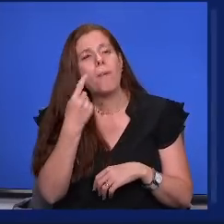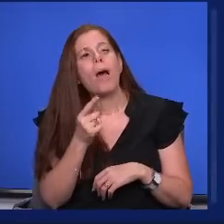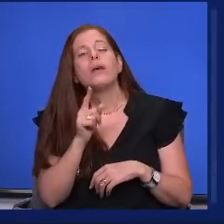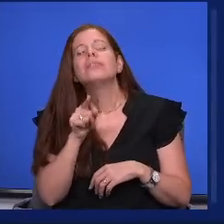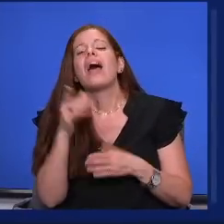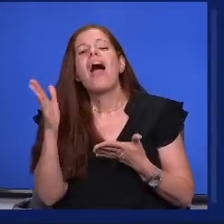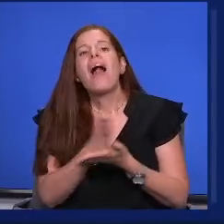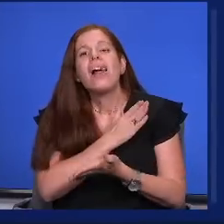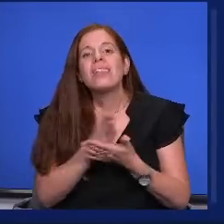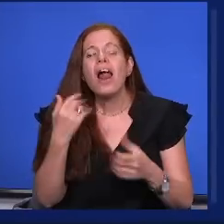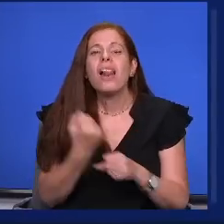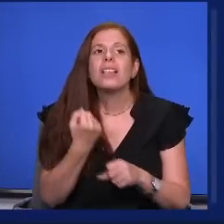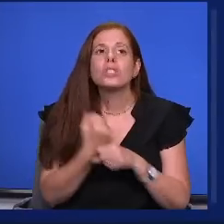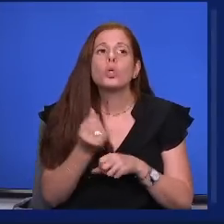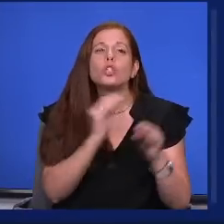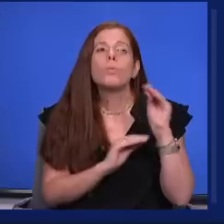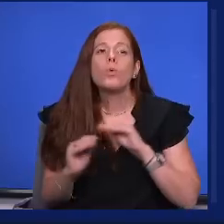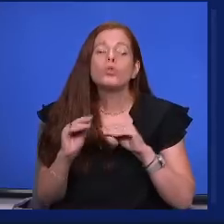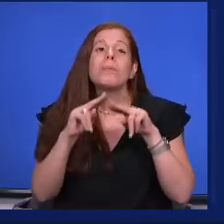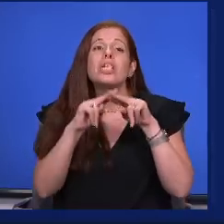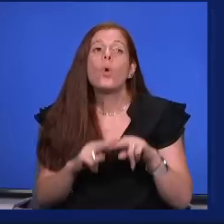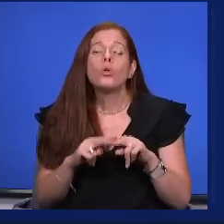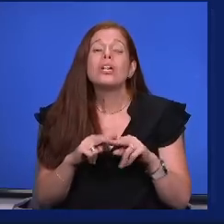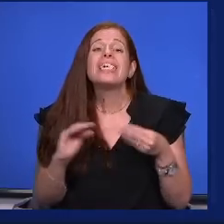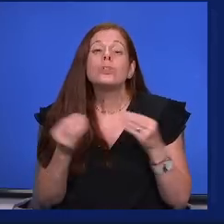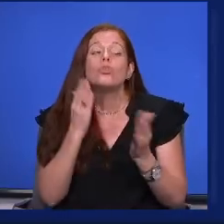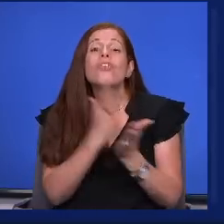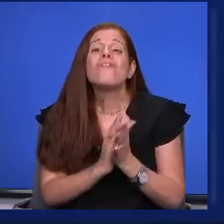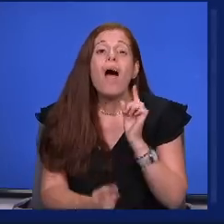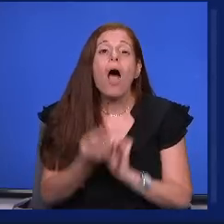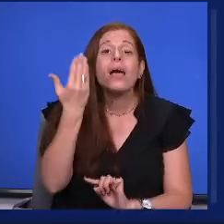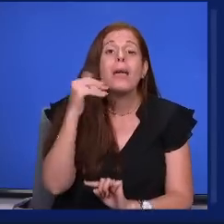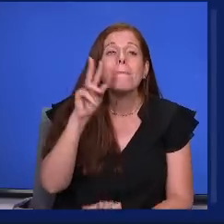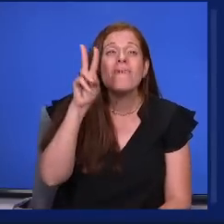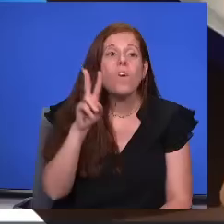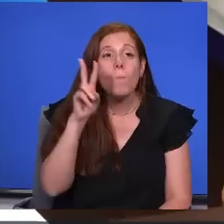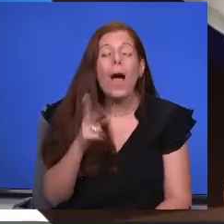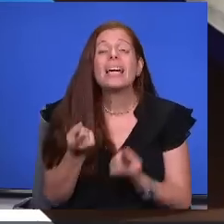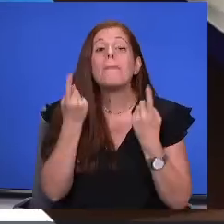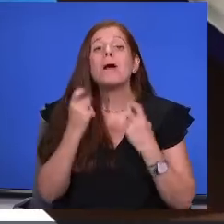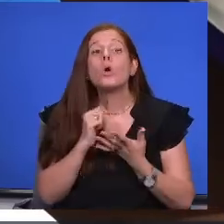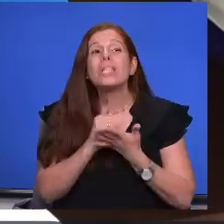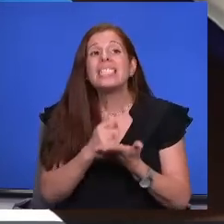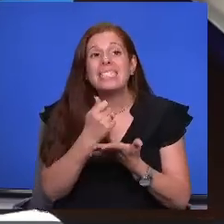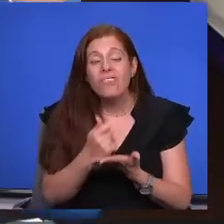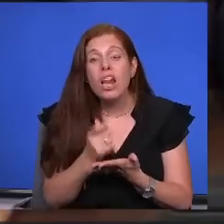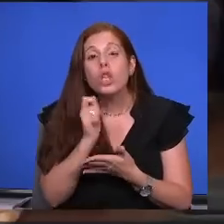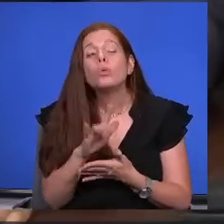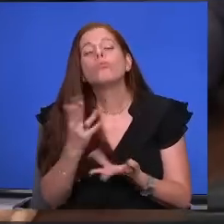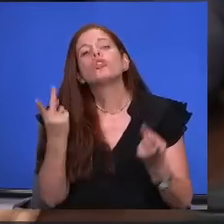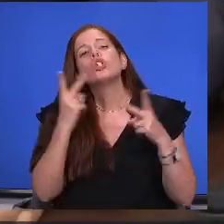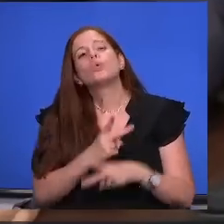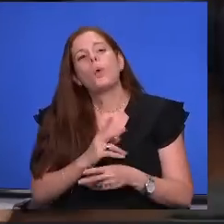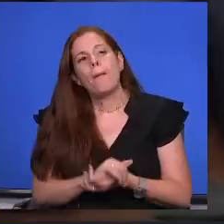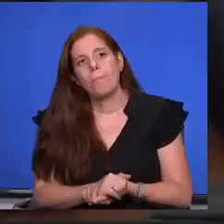ביתרות של קיצוץ רוחבי שכבר בוצע בפברואר כמקור תקציבי לתשלום מה שסוכם. אדוני ראש הממשלה, בבקשה. לא